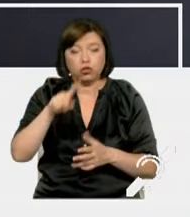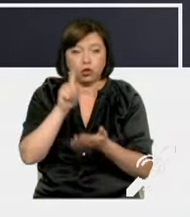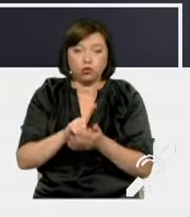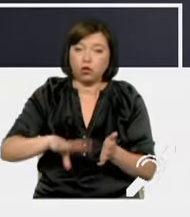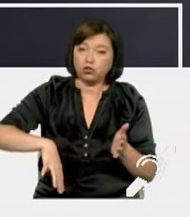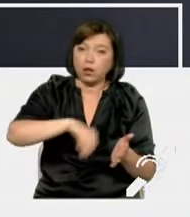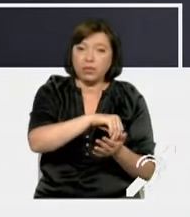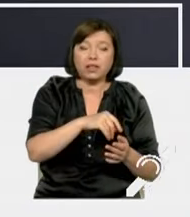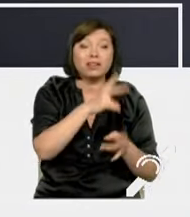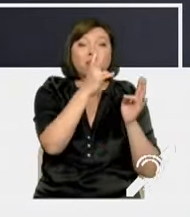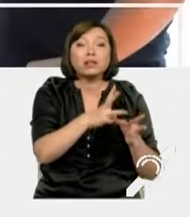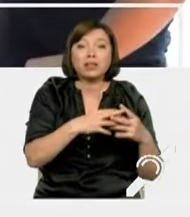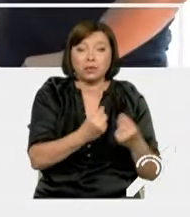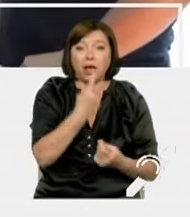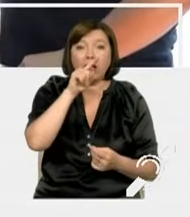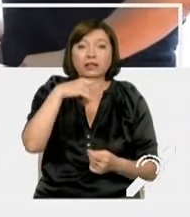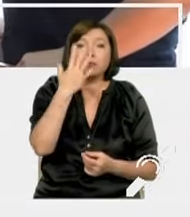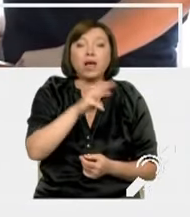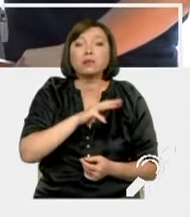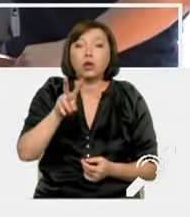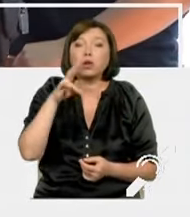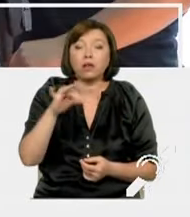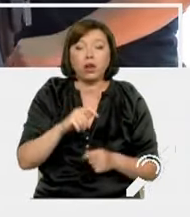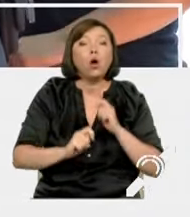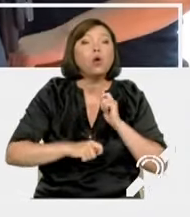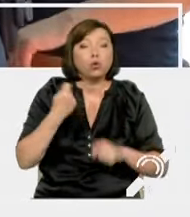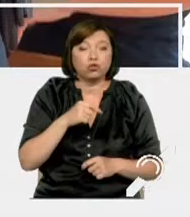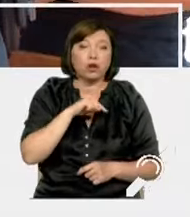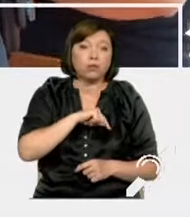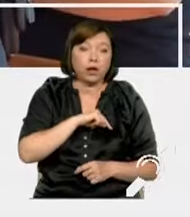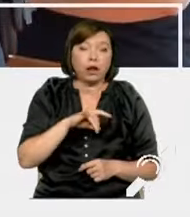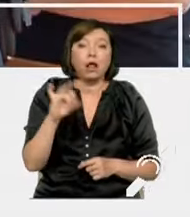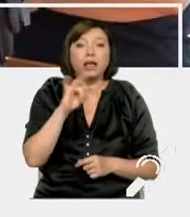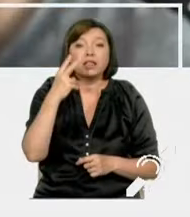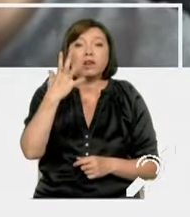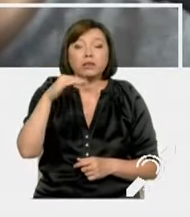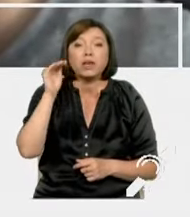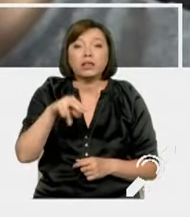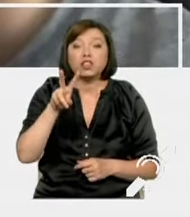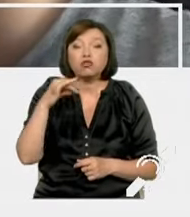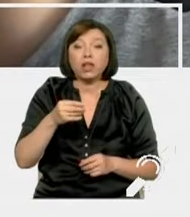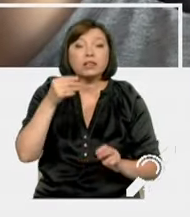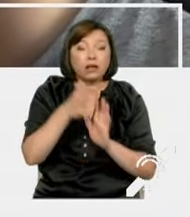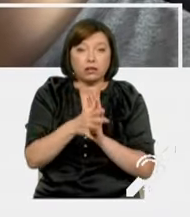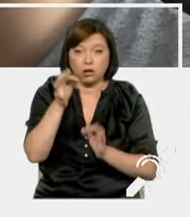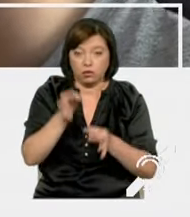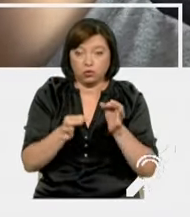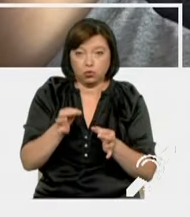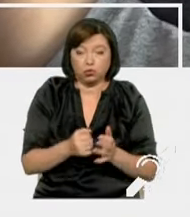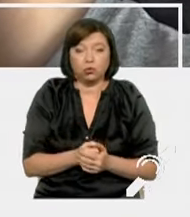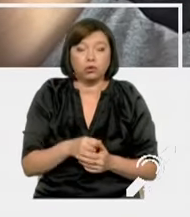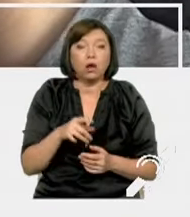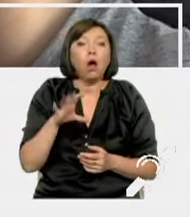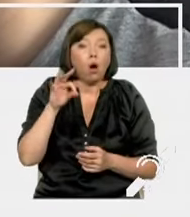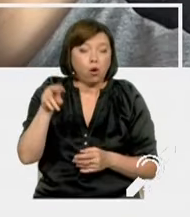familiei victimei 1,5 milioane RON prejudiciu moral și 25000 RON cheltuieli de judecată